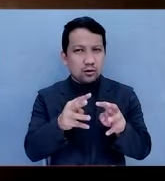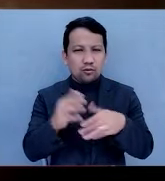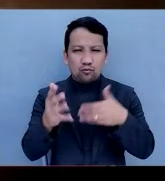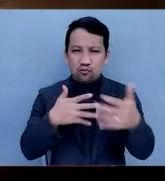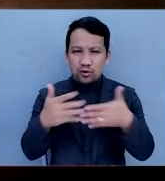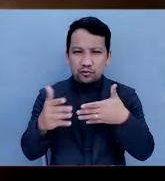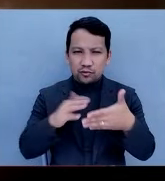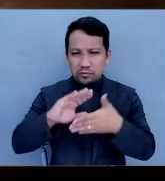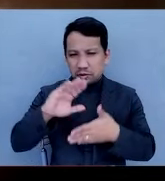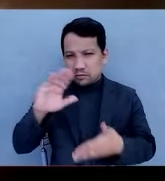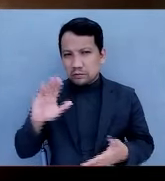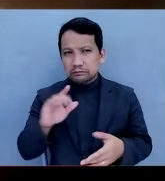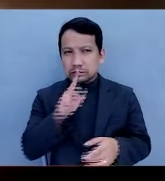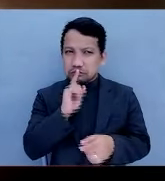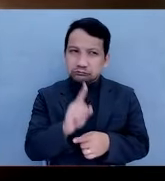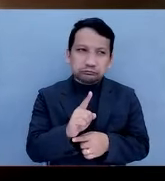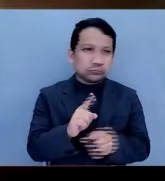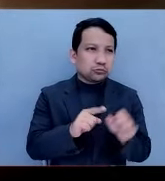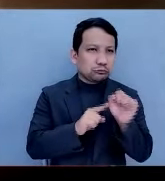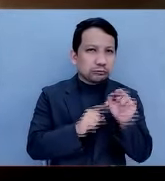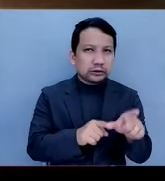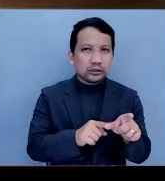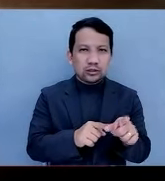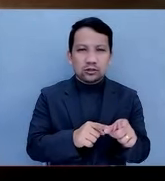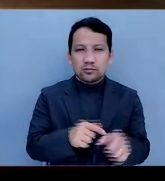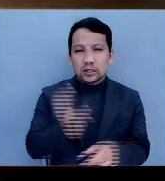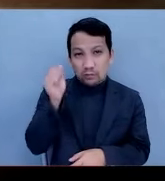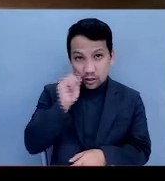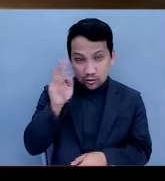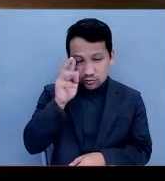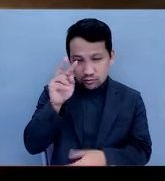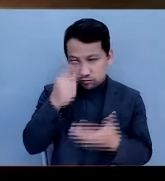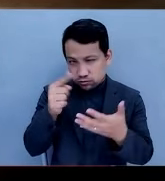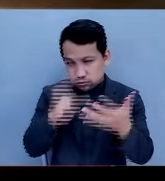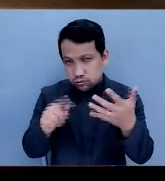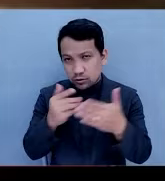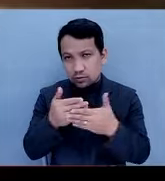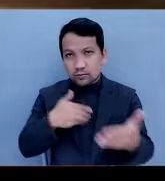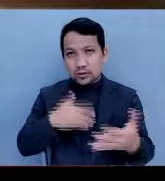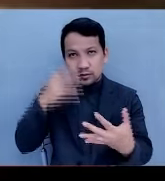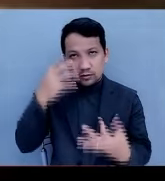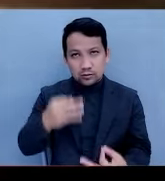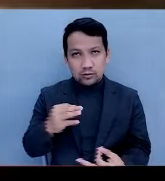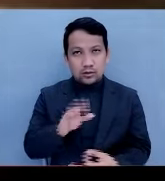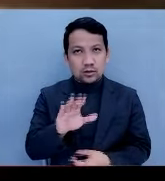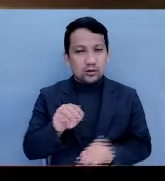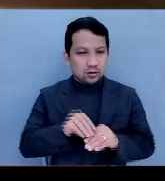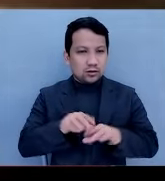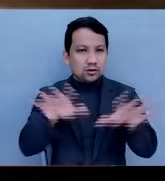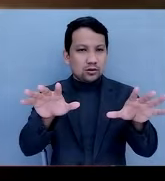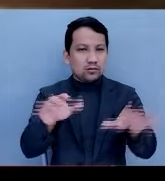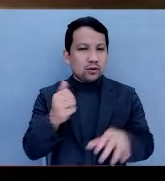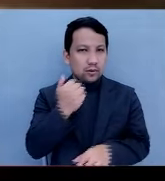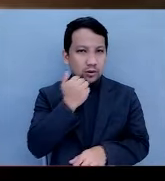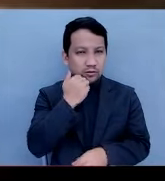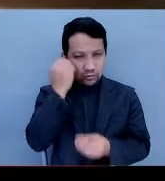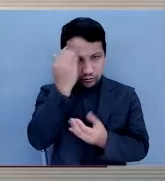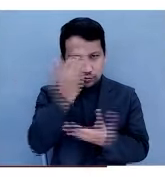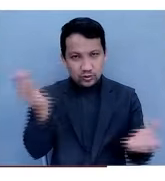ano-anong pinagmumukhang legit na balita, maging mapanuri po sana tayo bago tayo maniwala at magpakalat ng maling